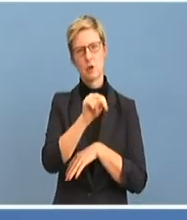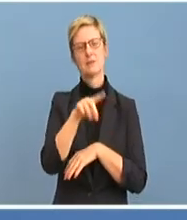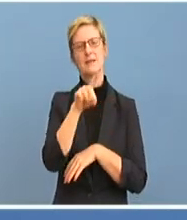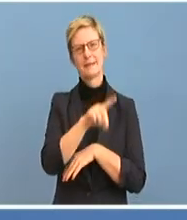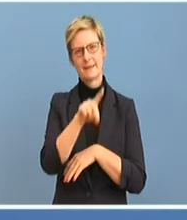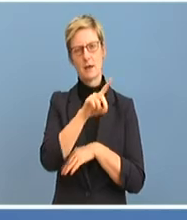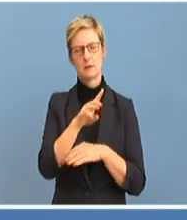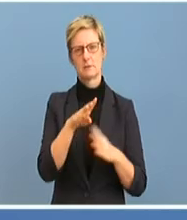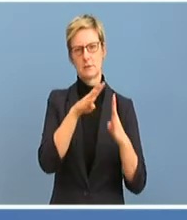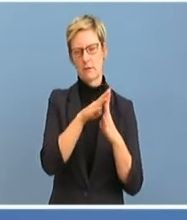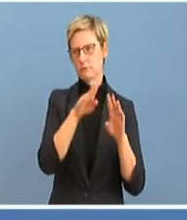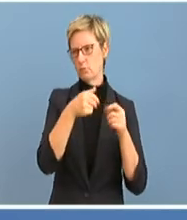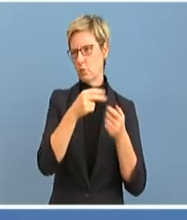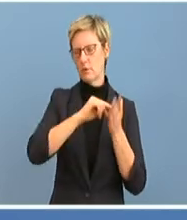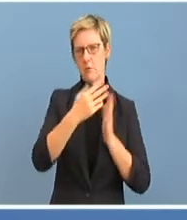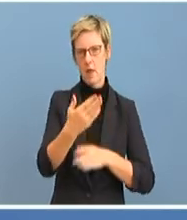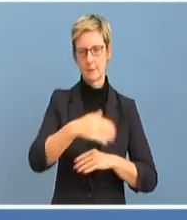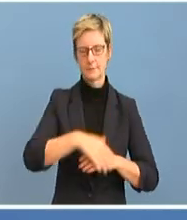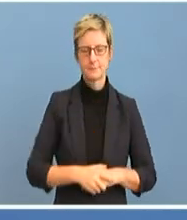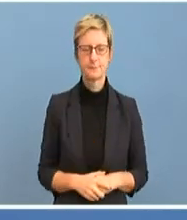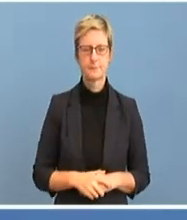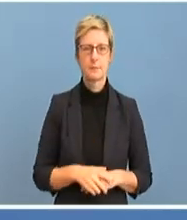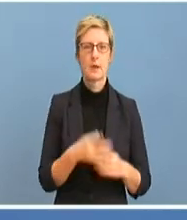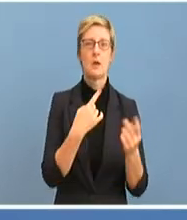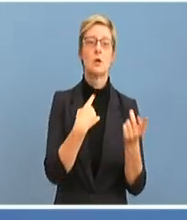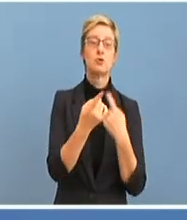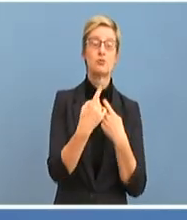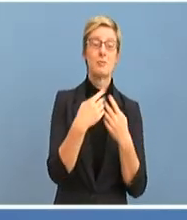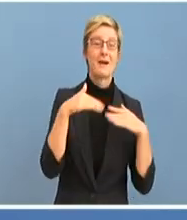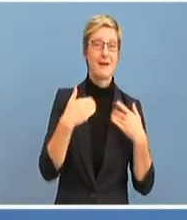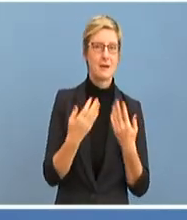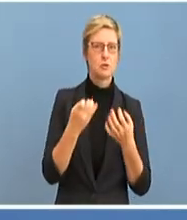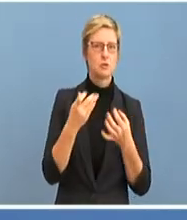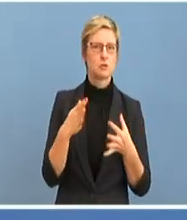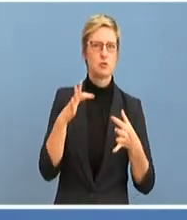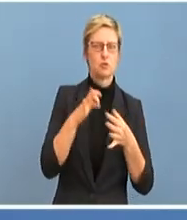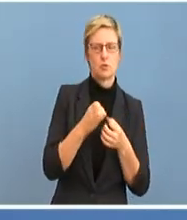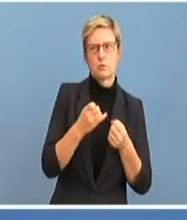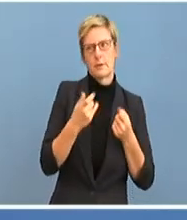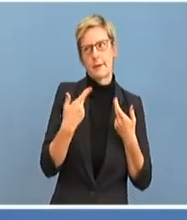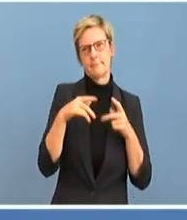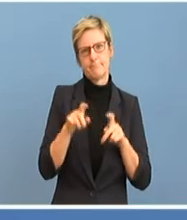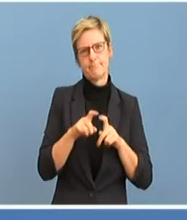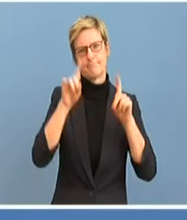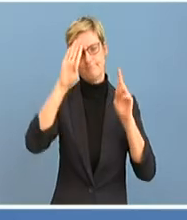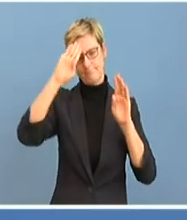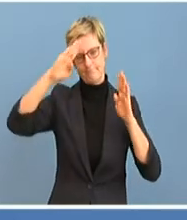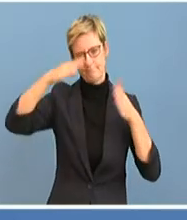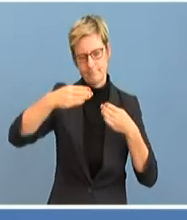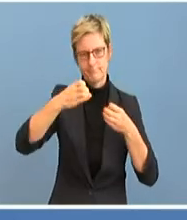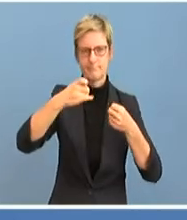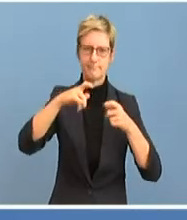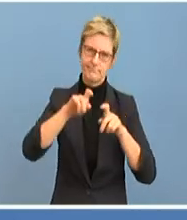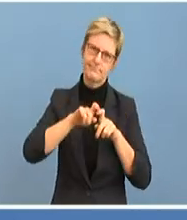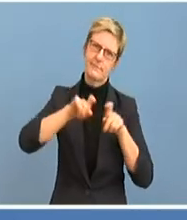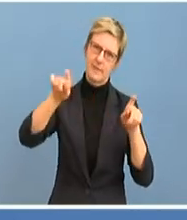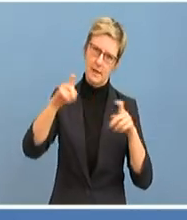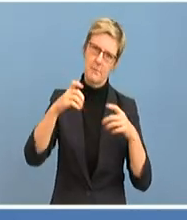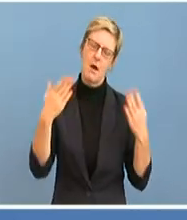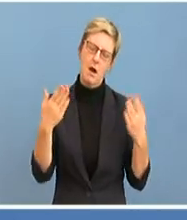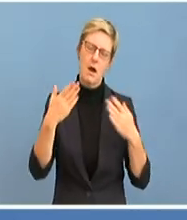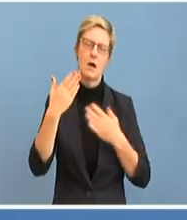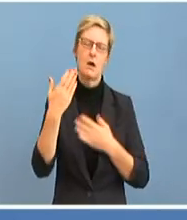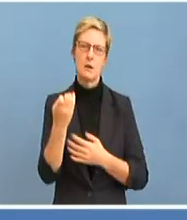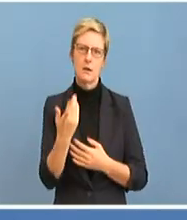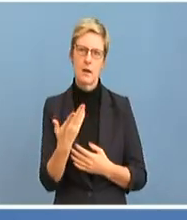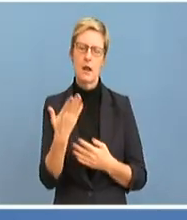Dendias vorgesehen. Die Gespräche auf dieser Reise, das wird Sie vielleicht nicht überraschen, wenn Sie das verfolgen, drehen sich vor allem um